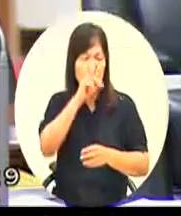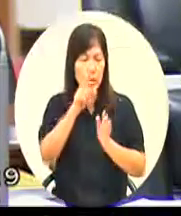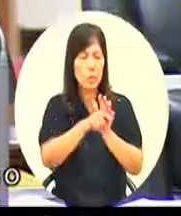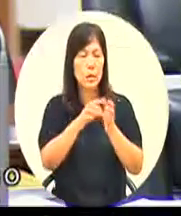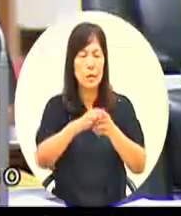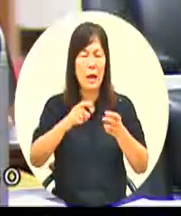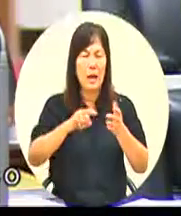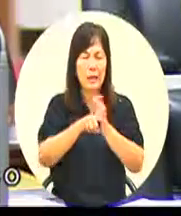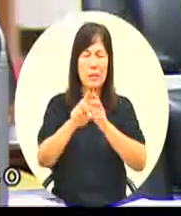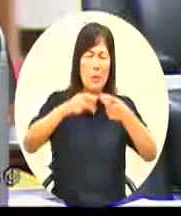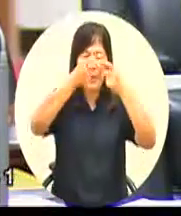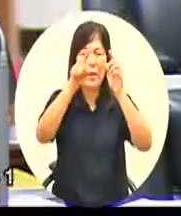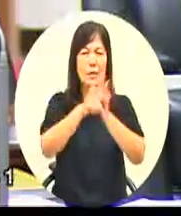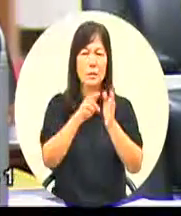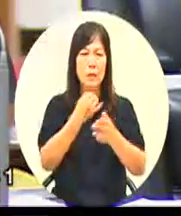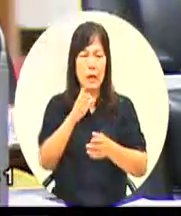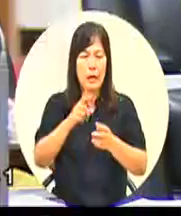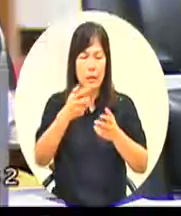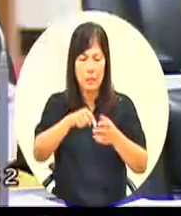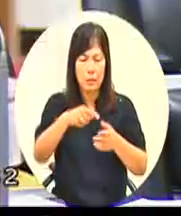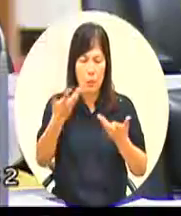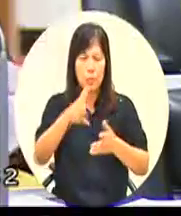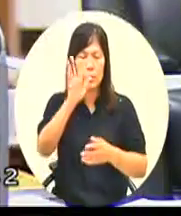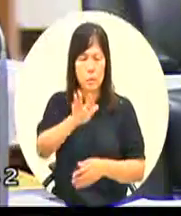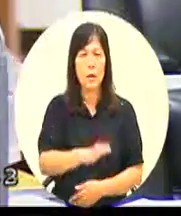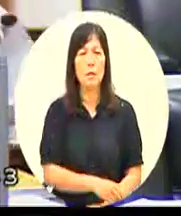在那边雄辩的时候，那才是有问题。